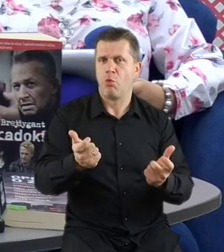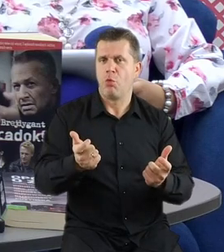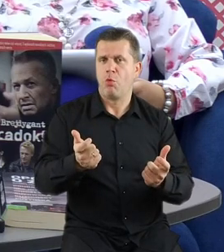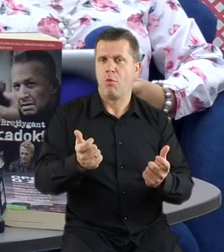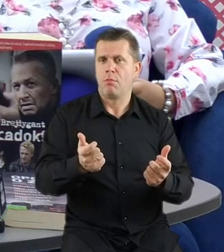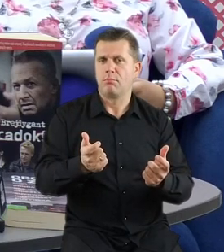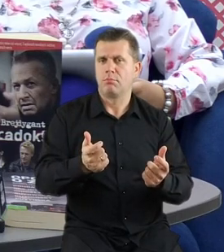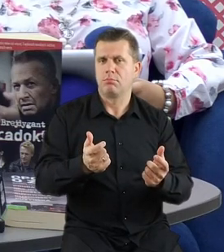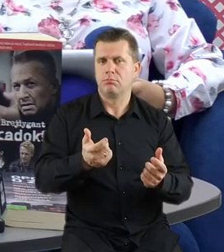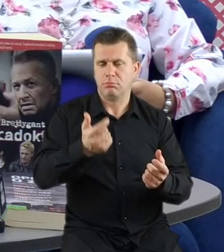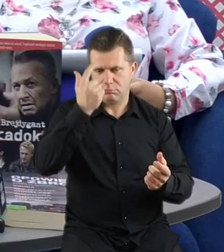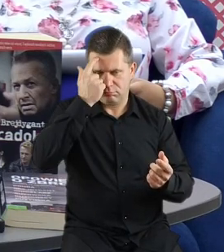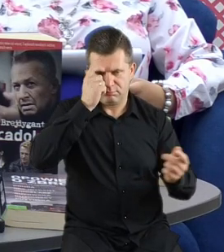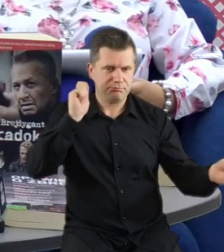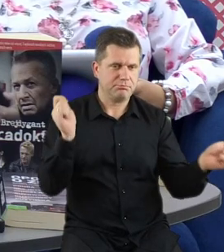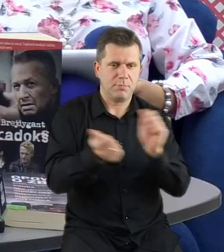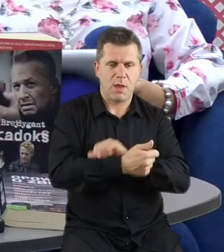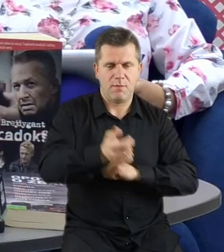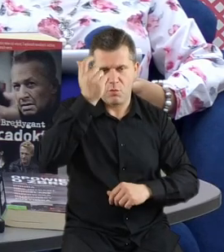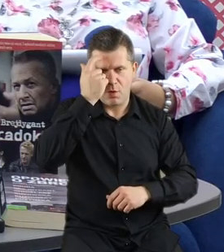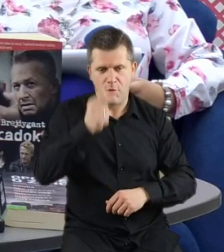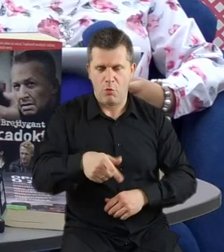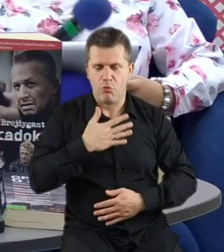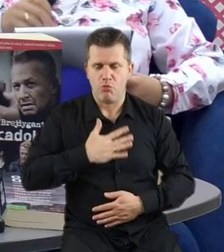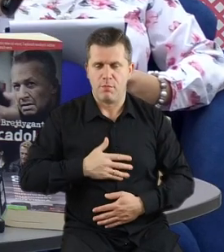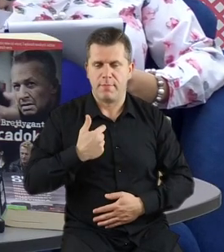co poprzestawiało nam klocki w głowie. No lubię takie coś.